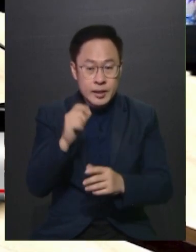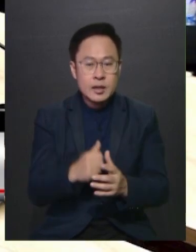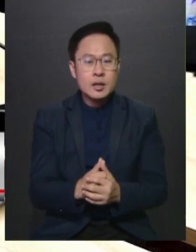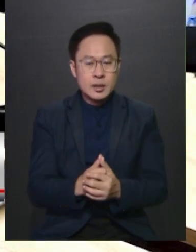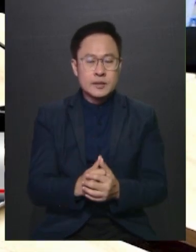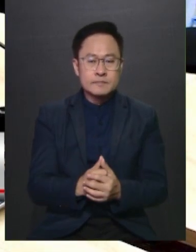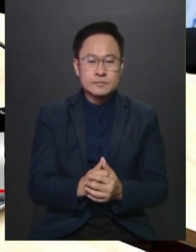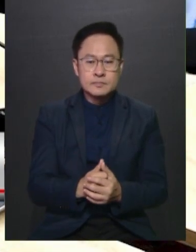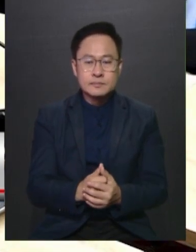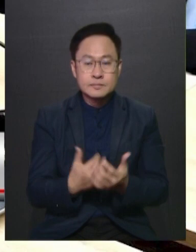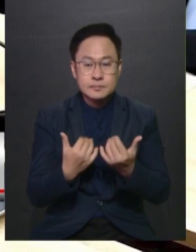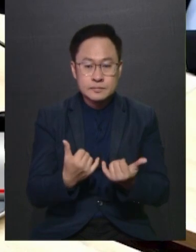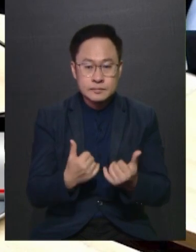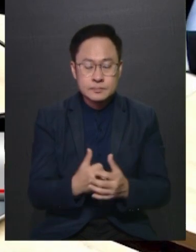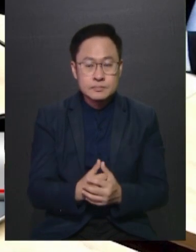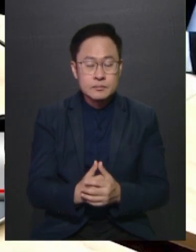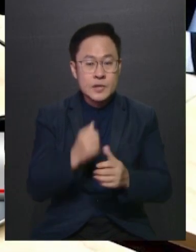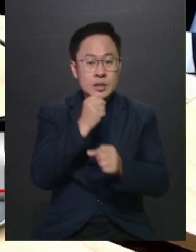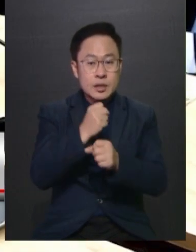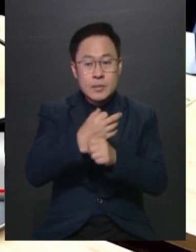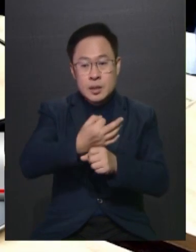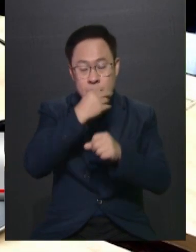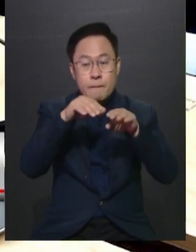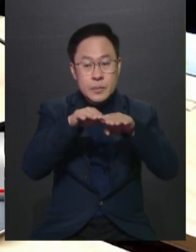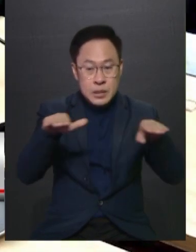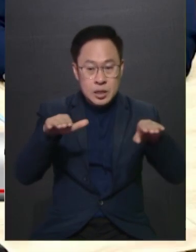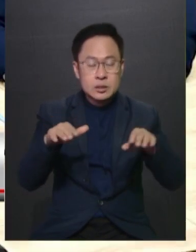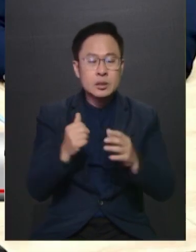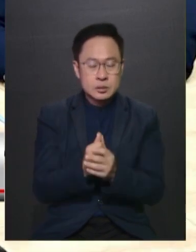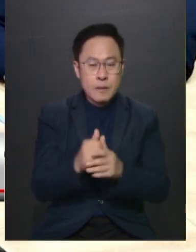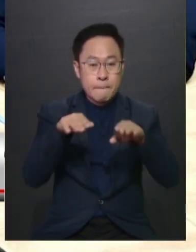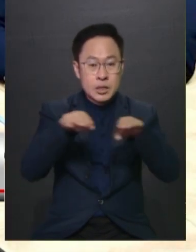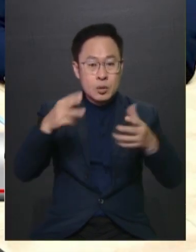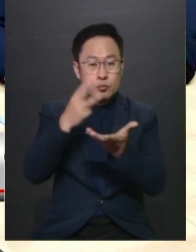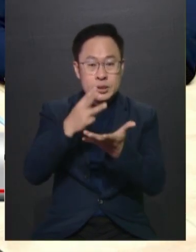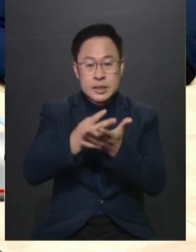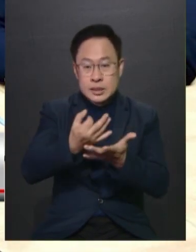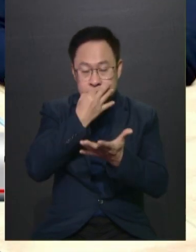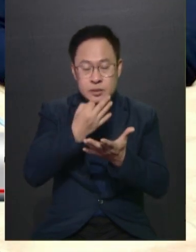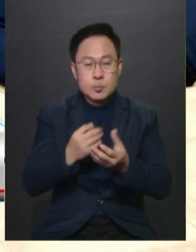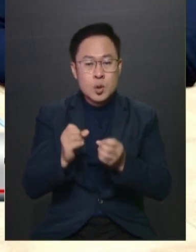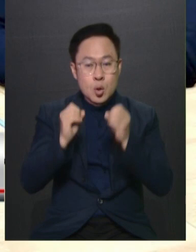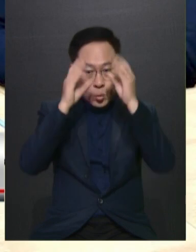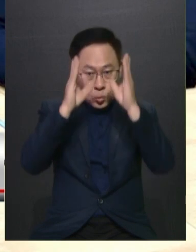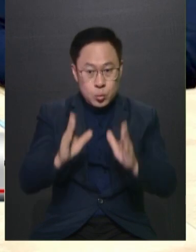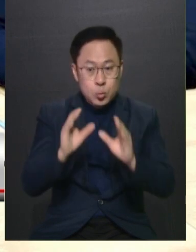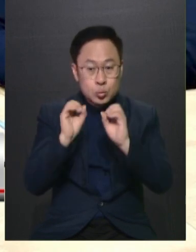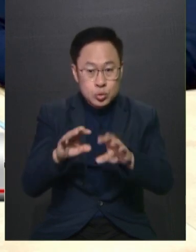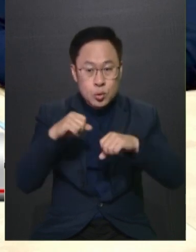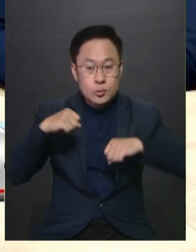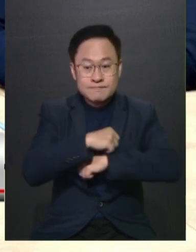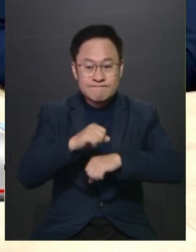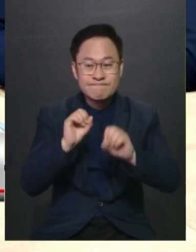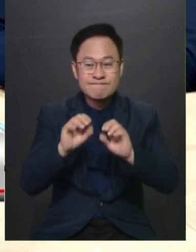ารือถึงแนวทางการสร้างมาตรฐานวิชาชีพด้านผู้ฝึกสอนการออกกำลังกายหรือว่า personal trainer นะคะในปัจ